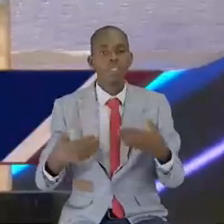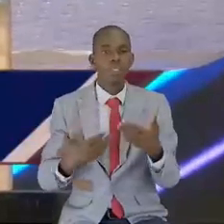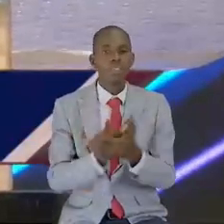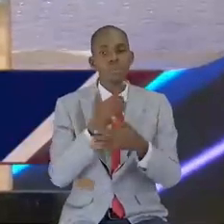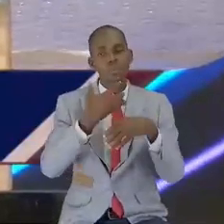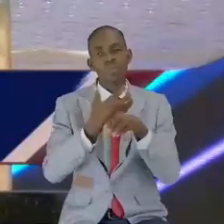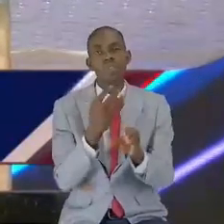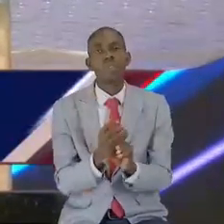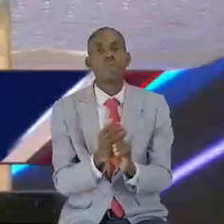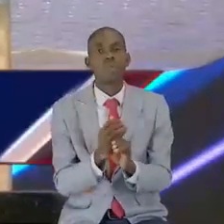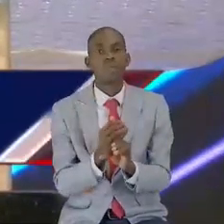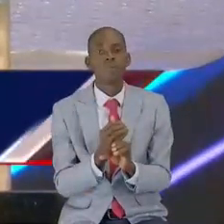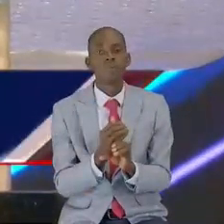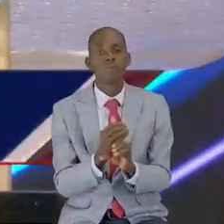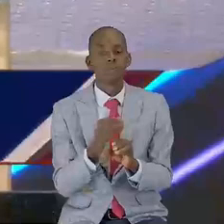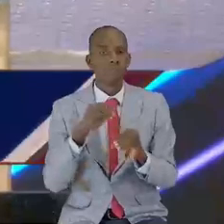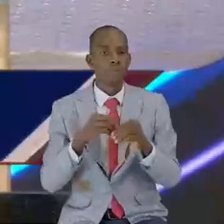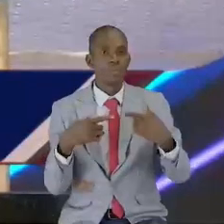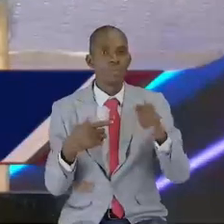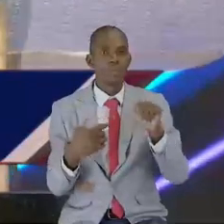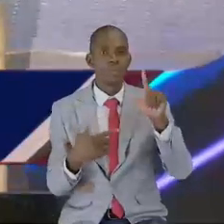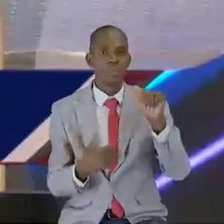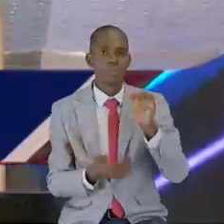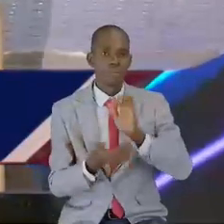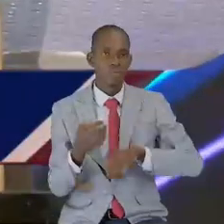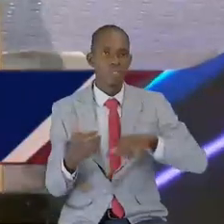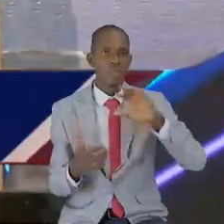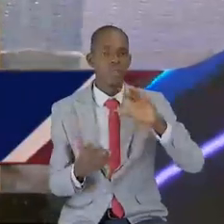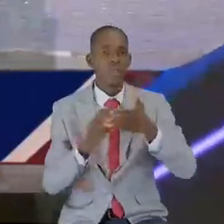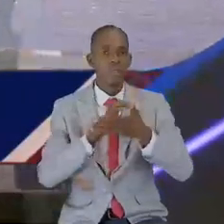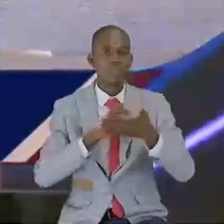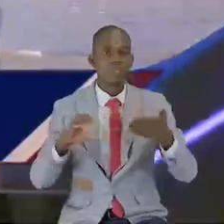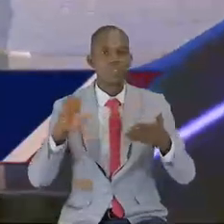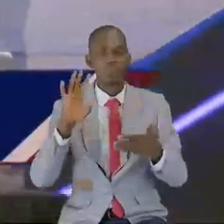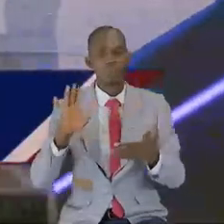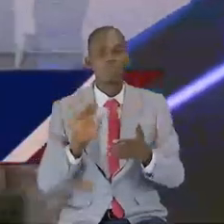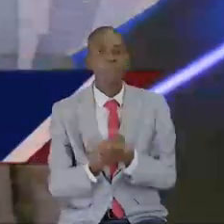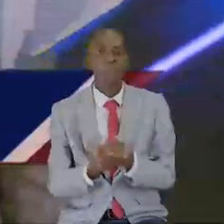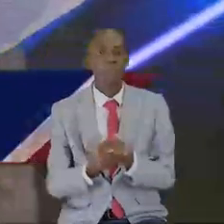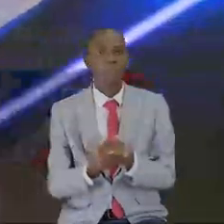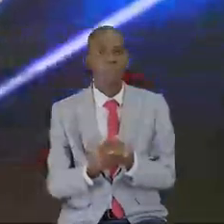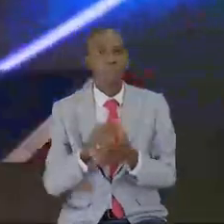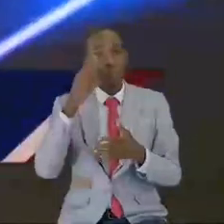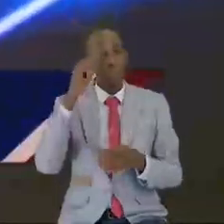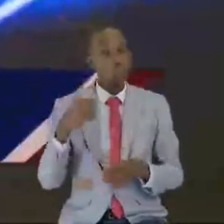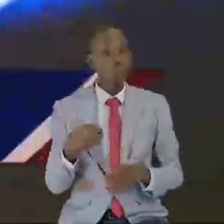nouvelle créature. Galates 5, verset 5.